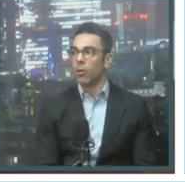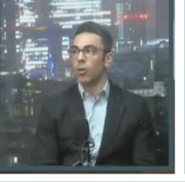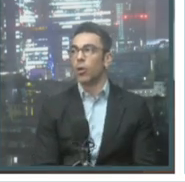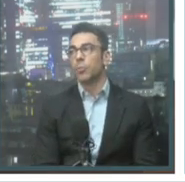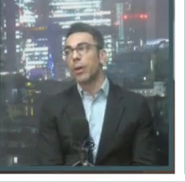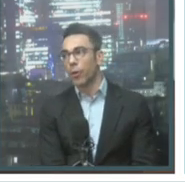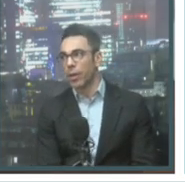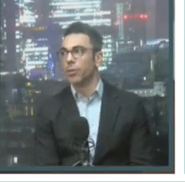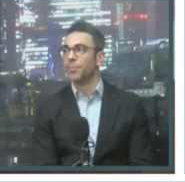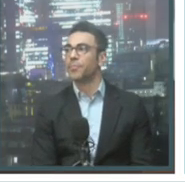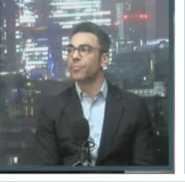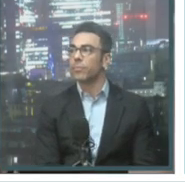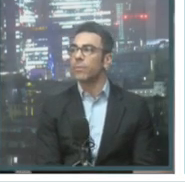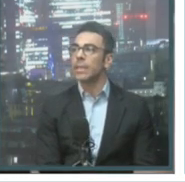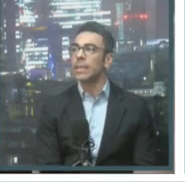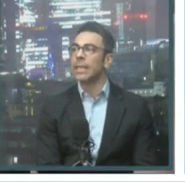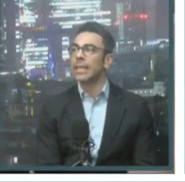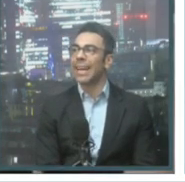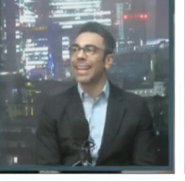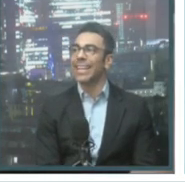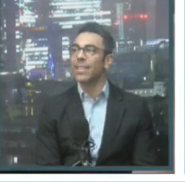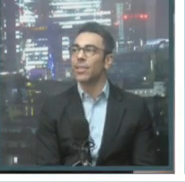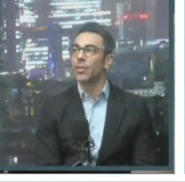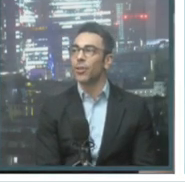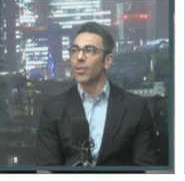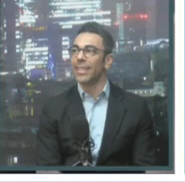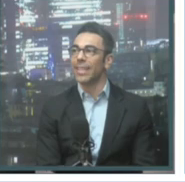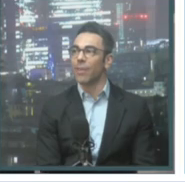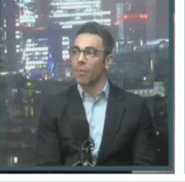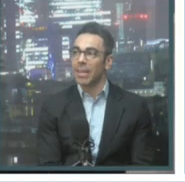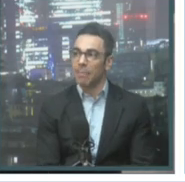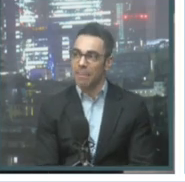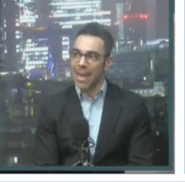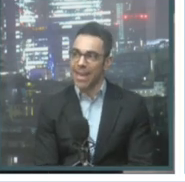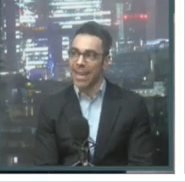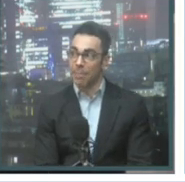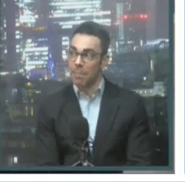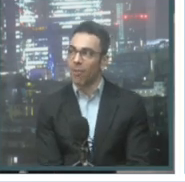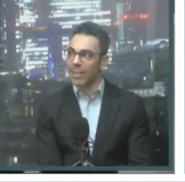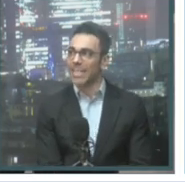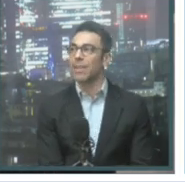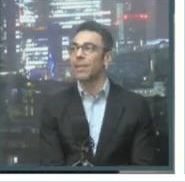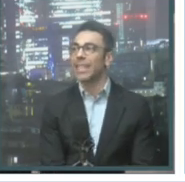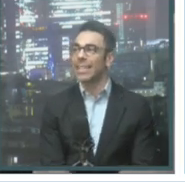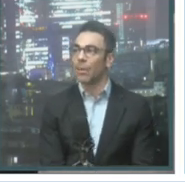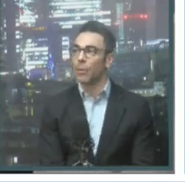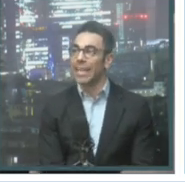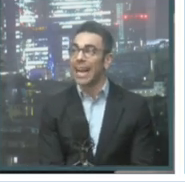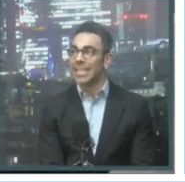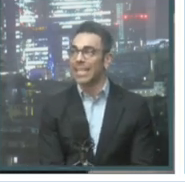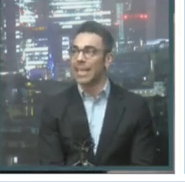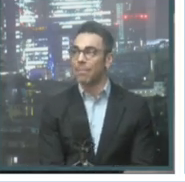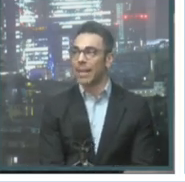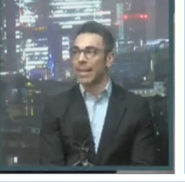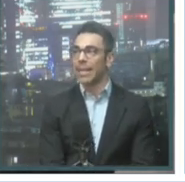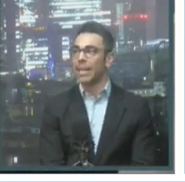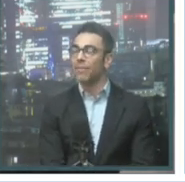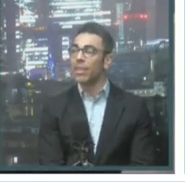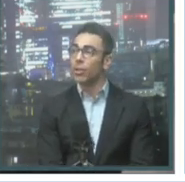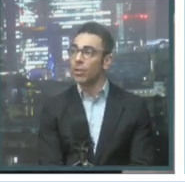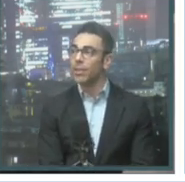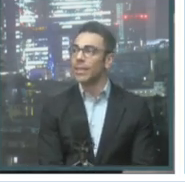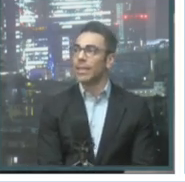allora lo spiego io all'inizio ovviamente per me è la prima volta essere una diretta quindi grazie per